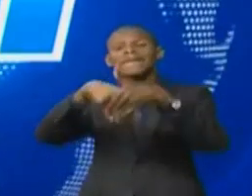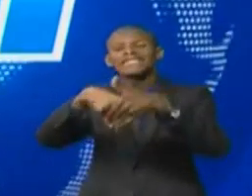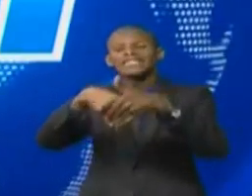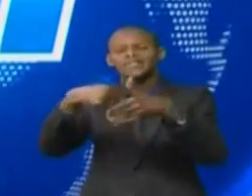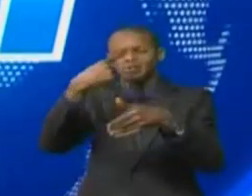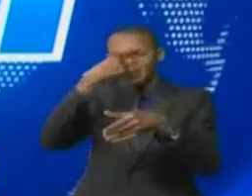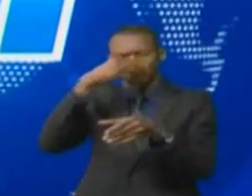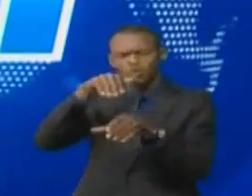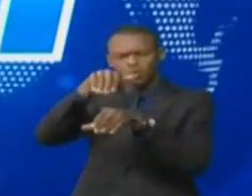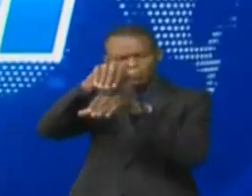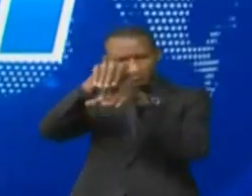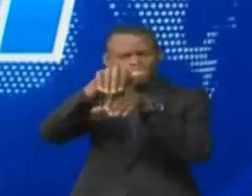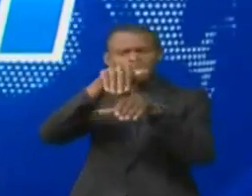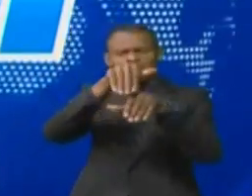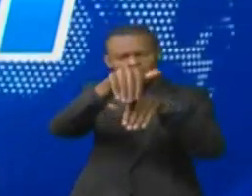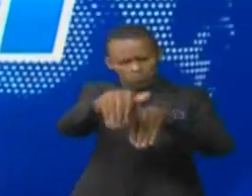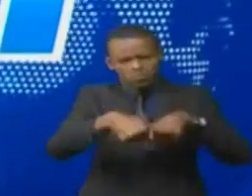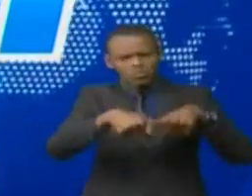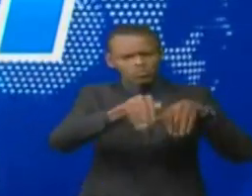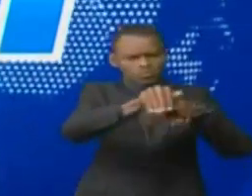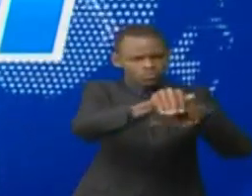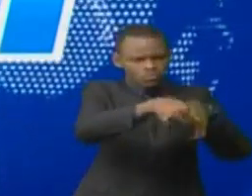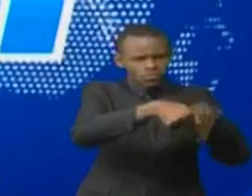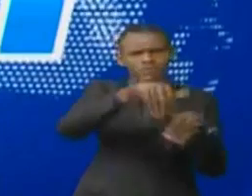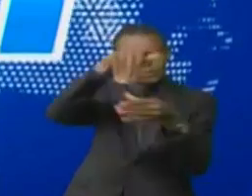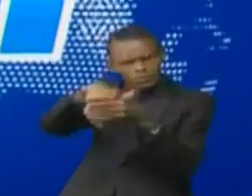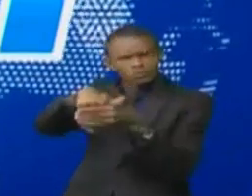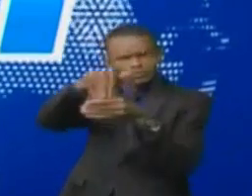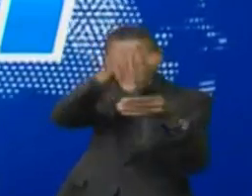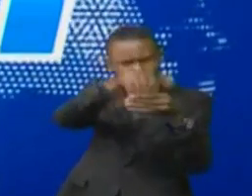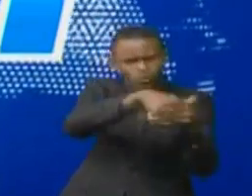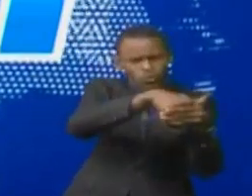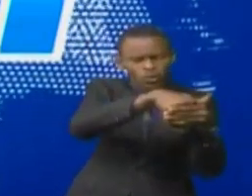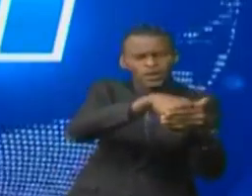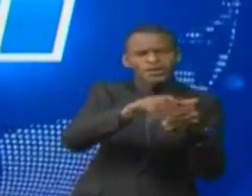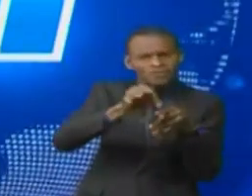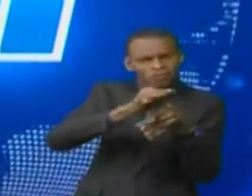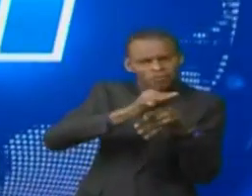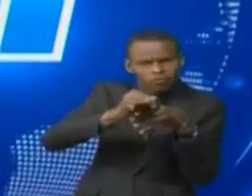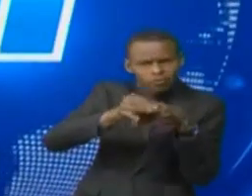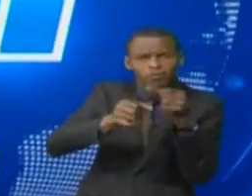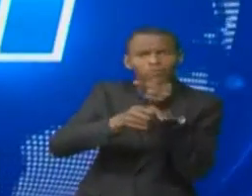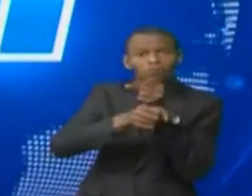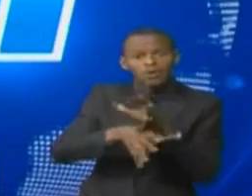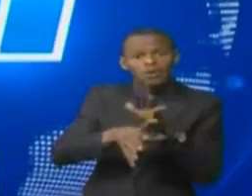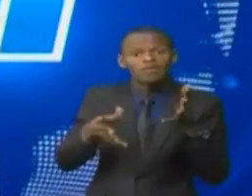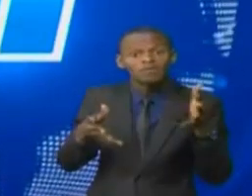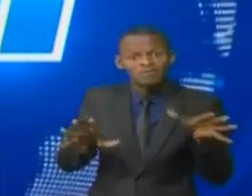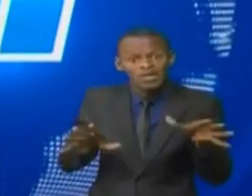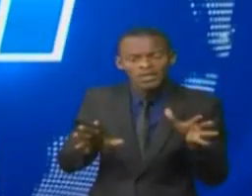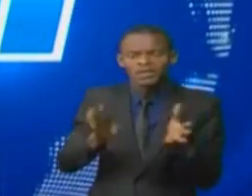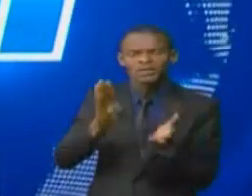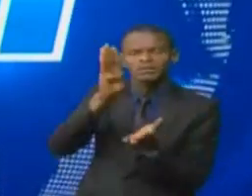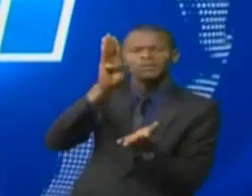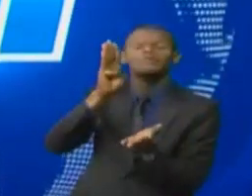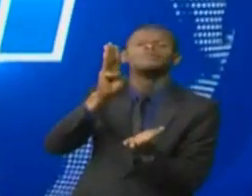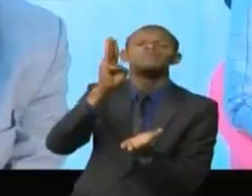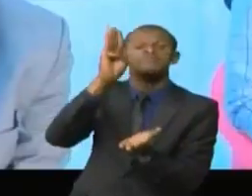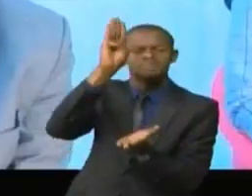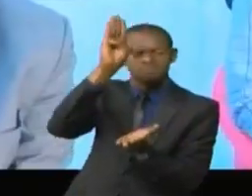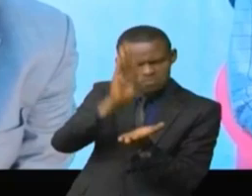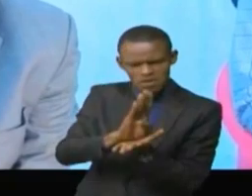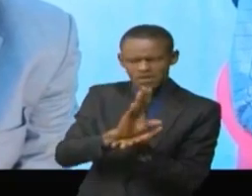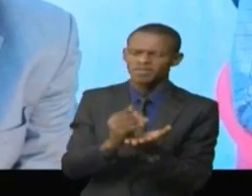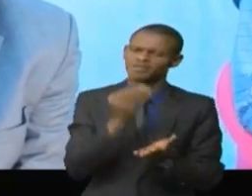ADRA à Mungamba, Mukwajanga et à Chibema dans le cadre du projet Bureau K2. Lombe